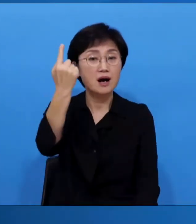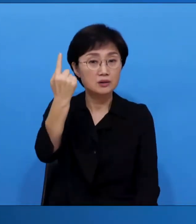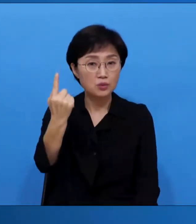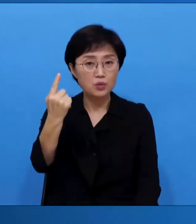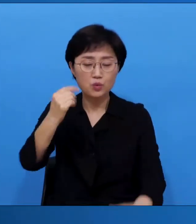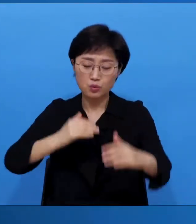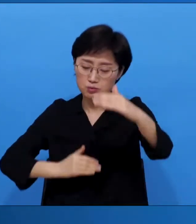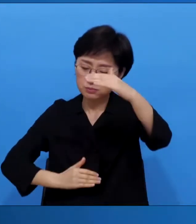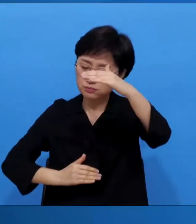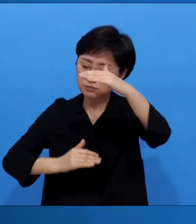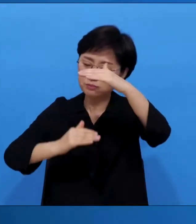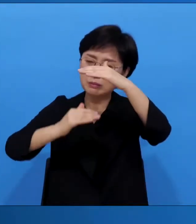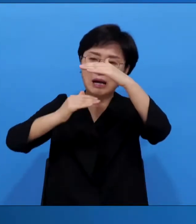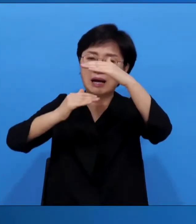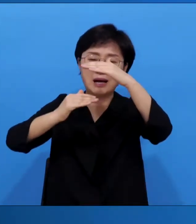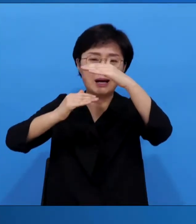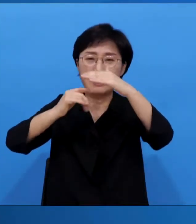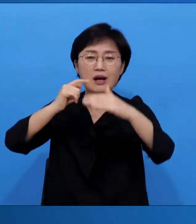비싸도